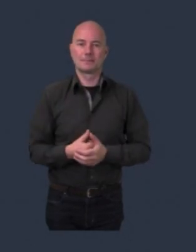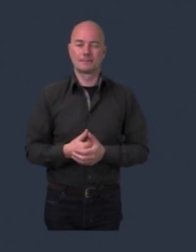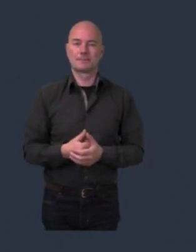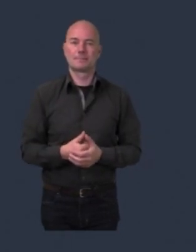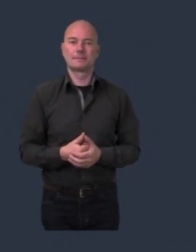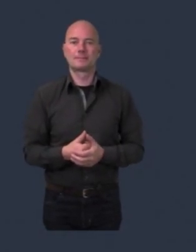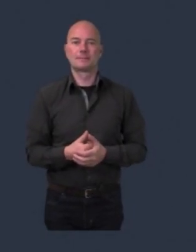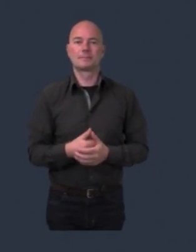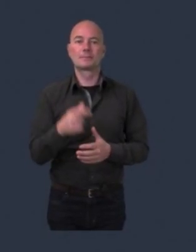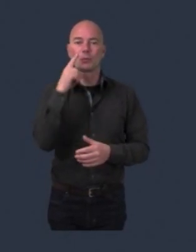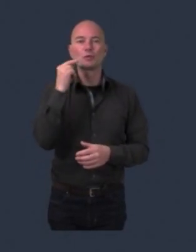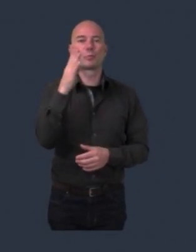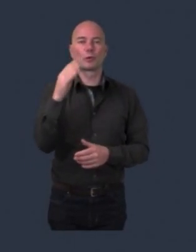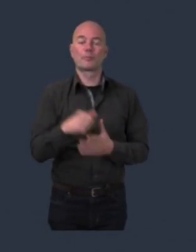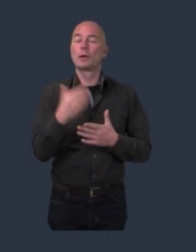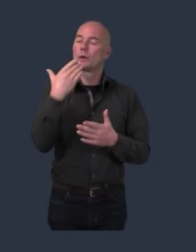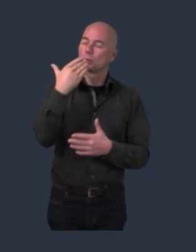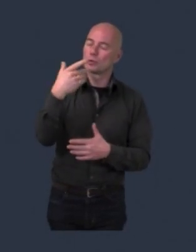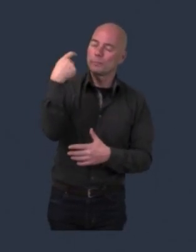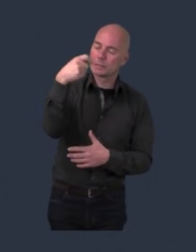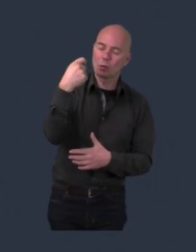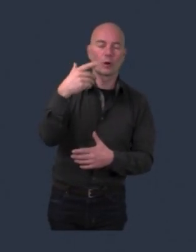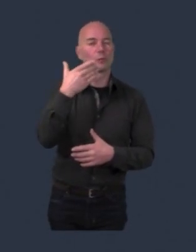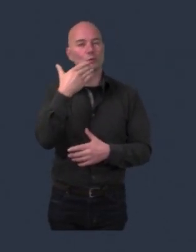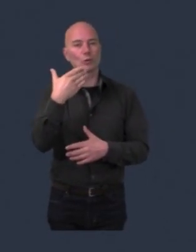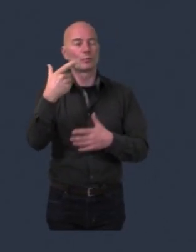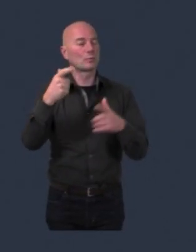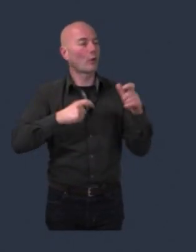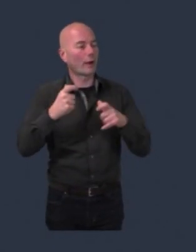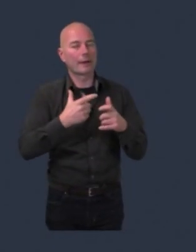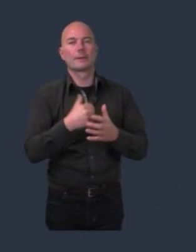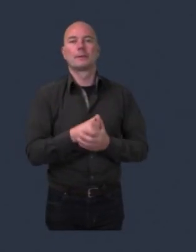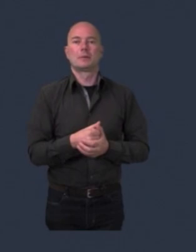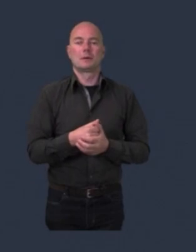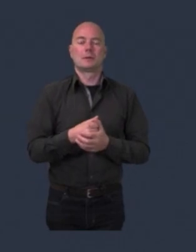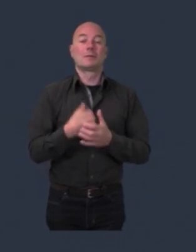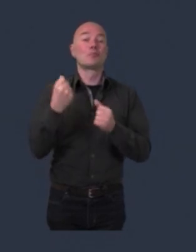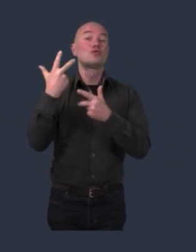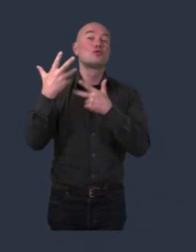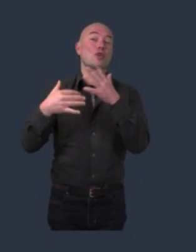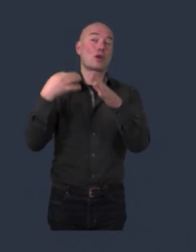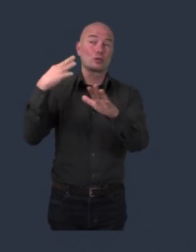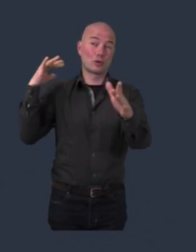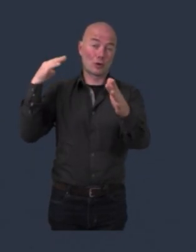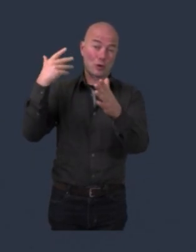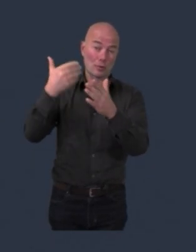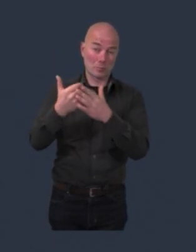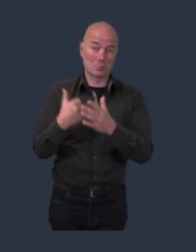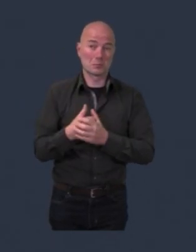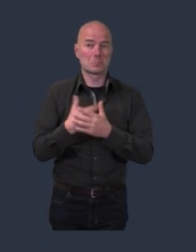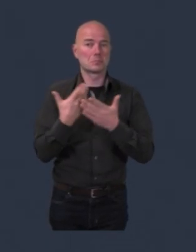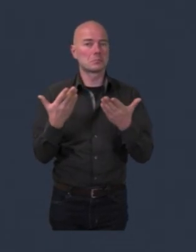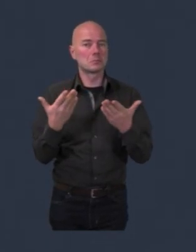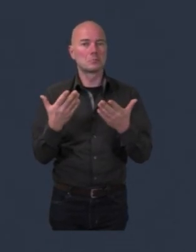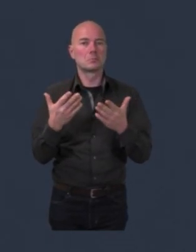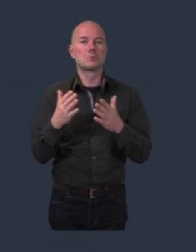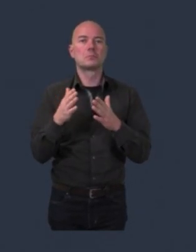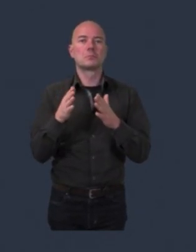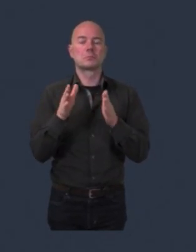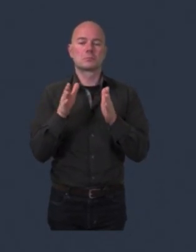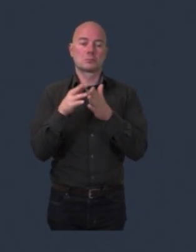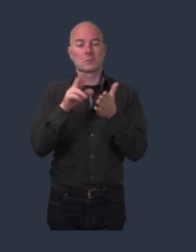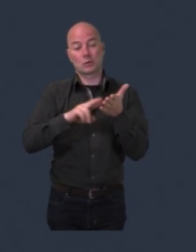Bonjour Monsieur le Président, bonjour chers collègues. Voilà plusieurs semaines que nous demandons à ce que la région intervienne de manière significative en